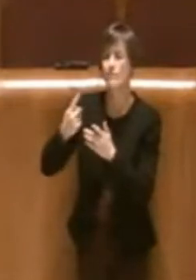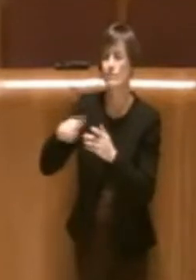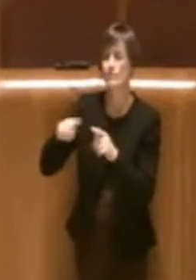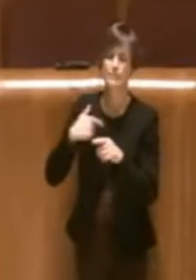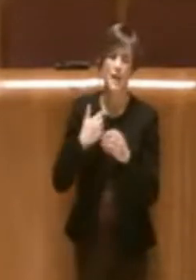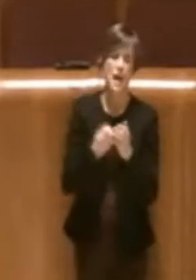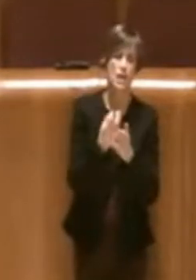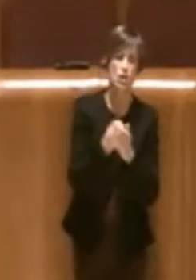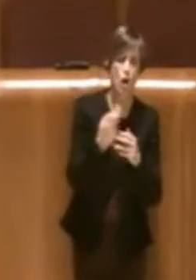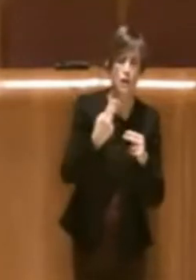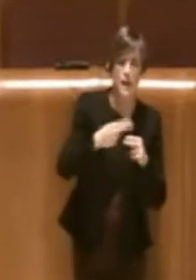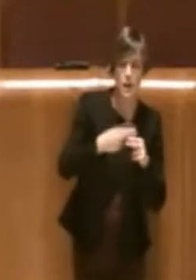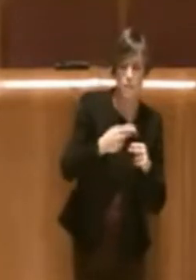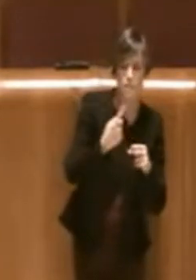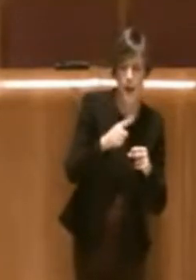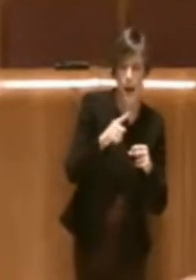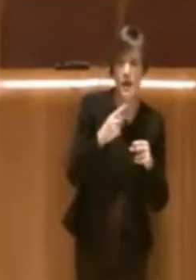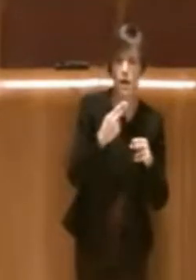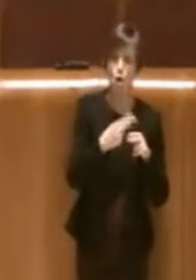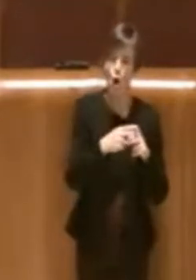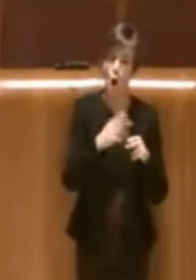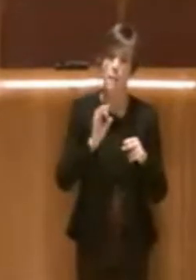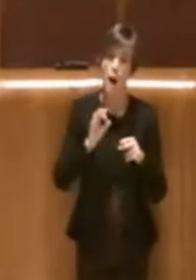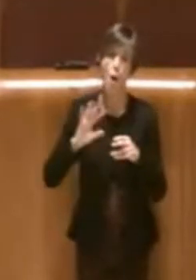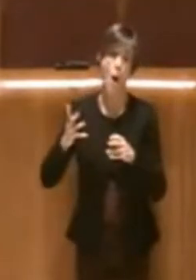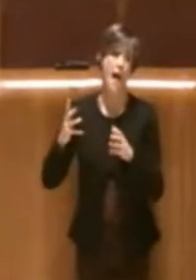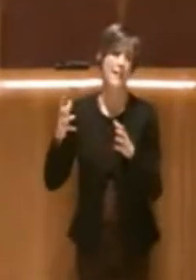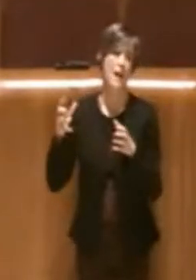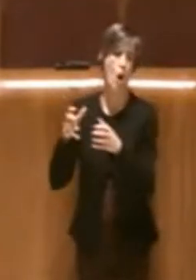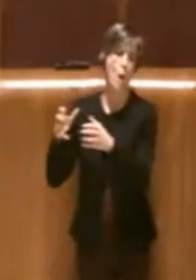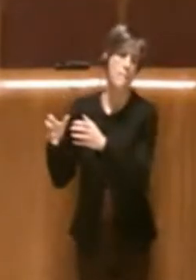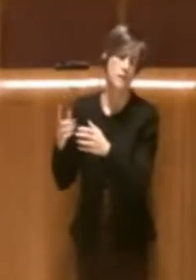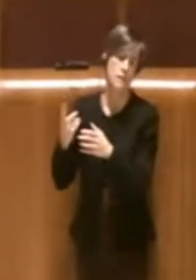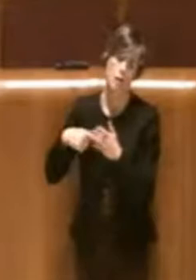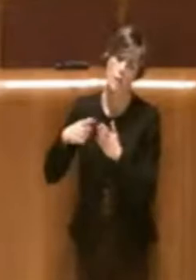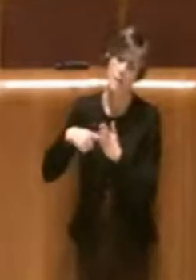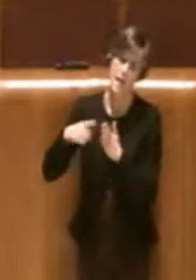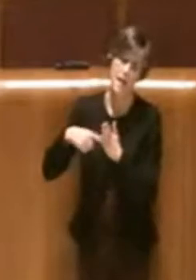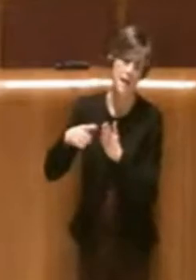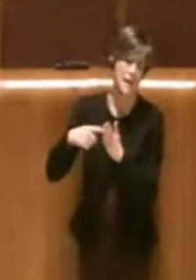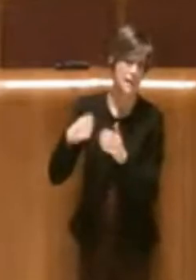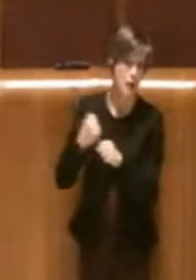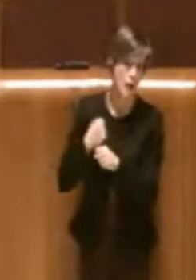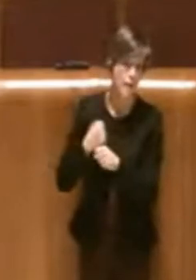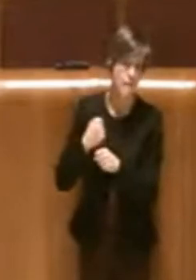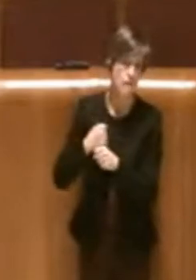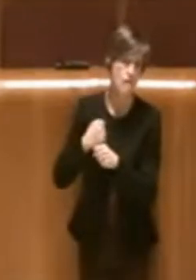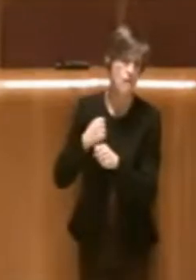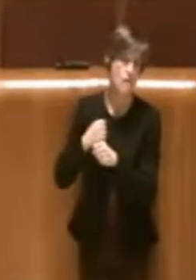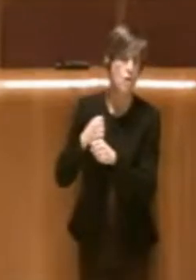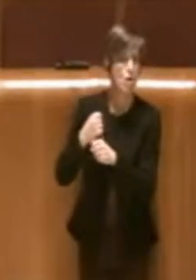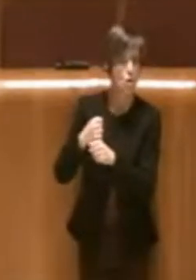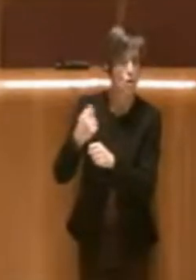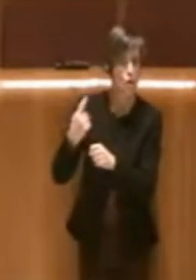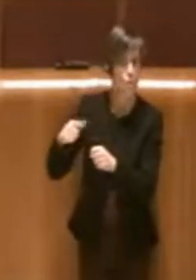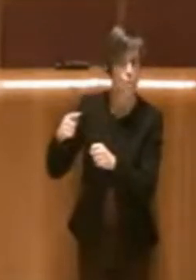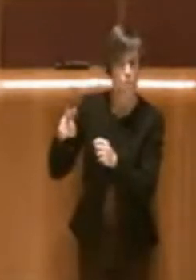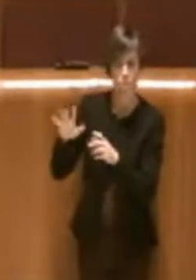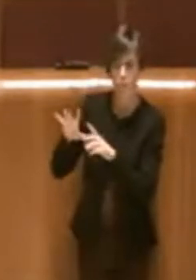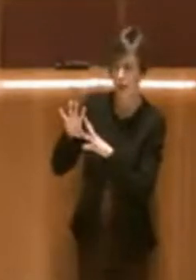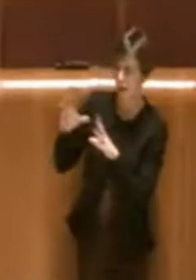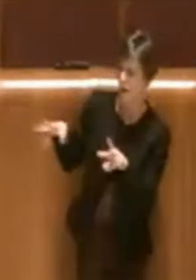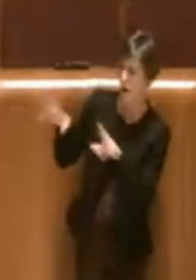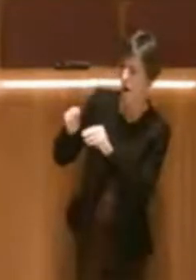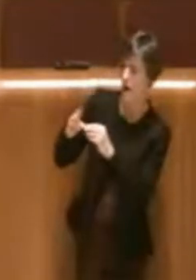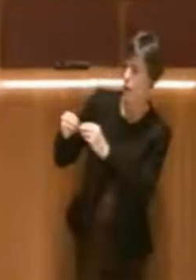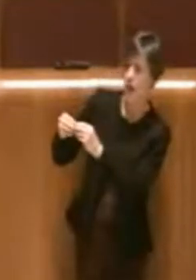varie conferenze dei servizi. Dicevo, abbiamo lavorato per molti mesi con costanza a una completa riqualificazione di quell'asse,